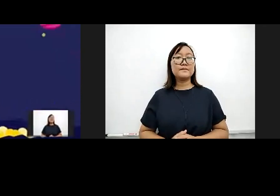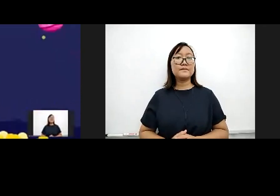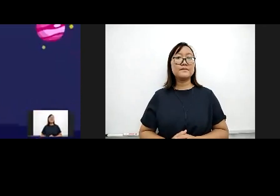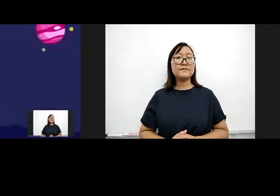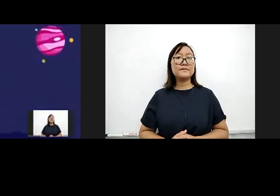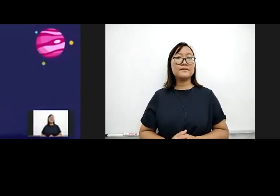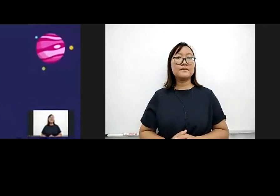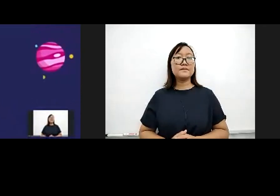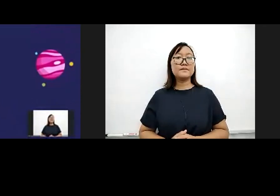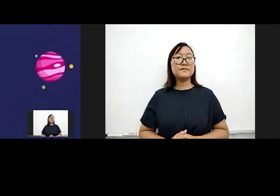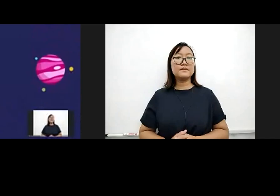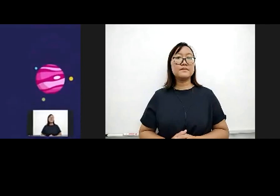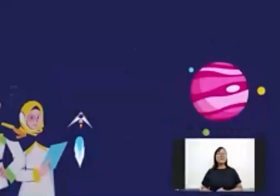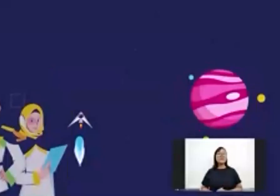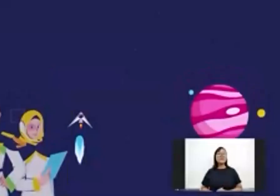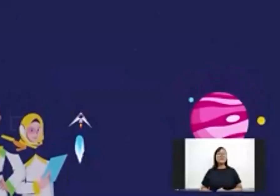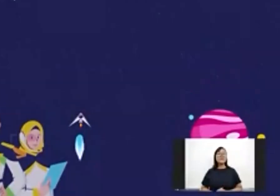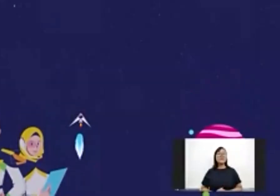mulai for